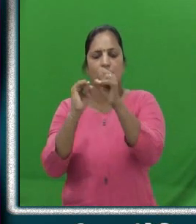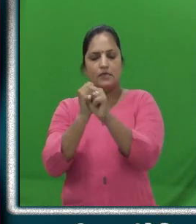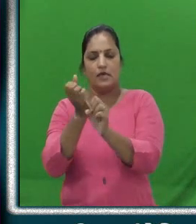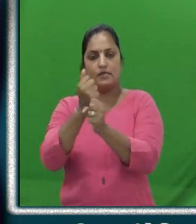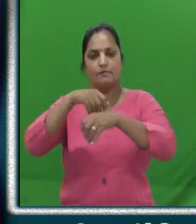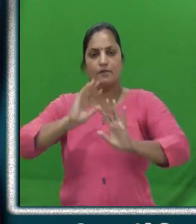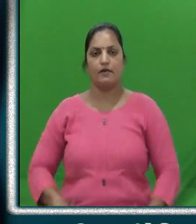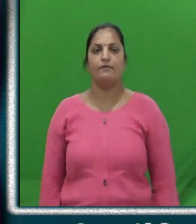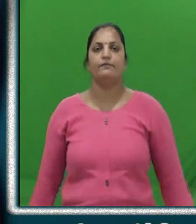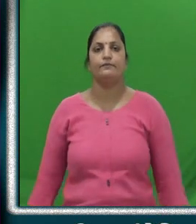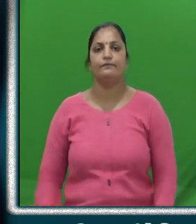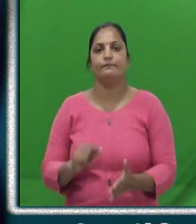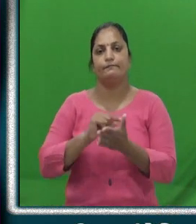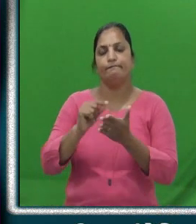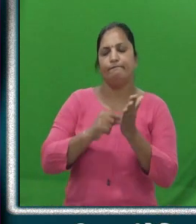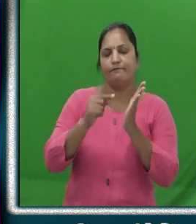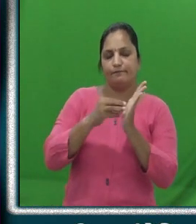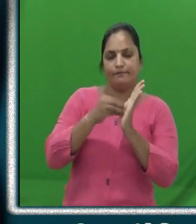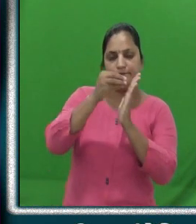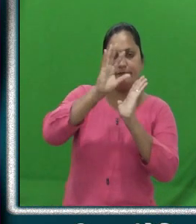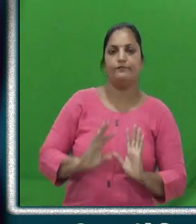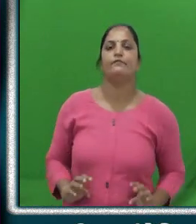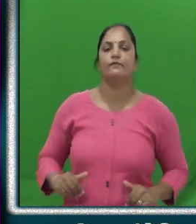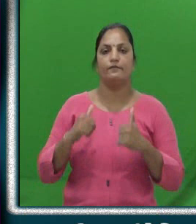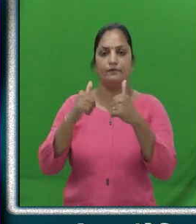કર્યું, તે પ્રવૃત્તિઓ વિશે લખવાનું.